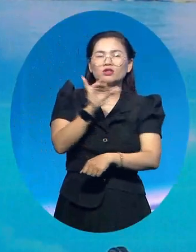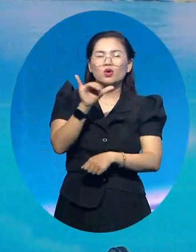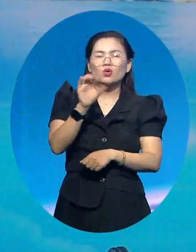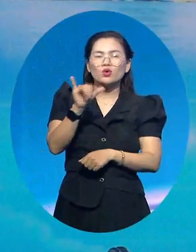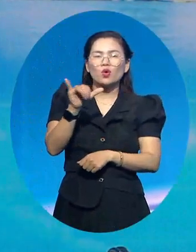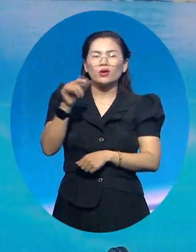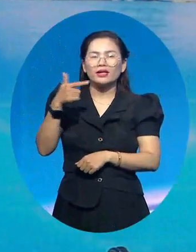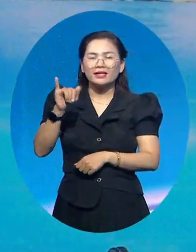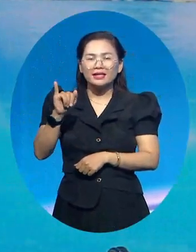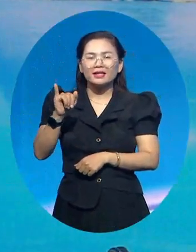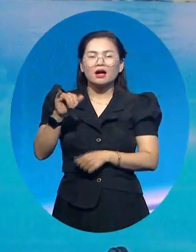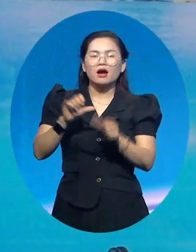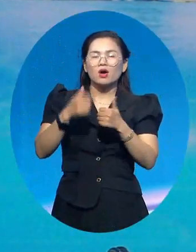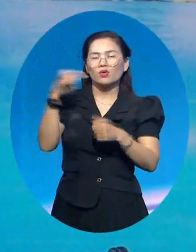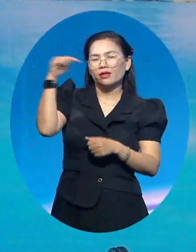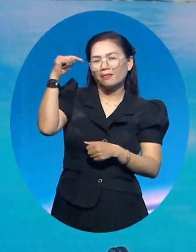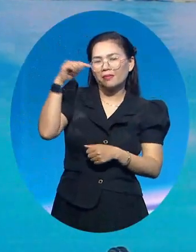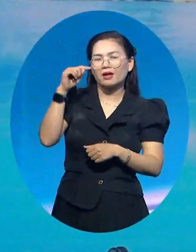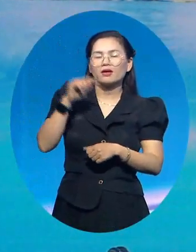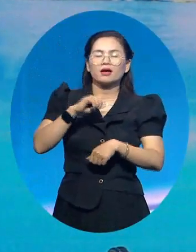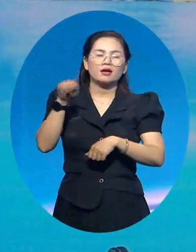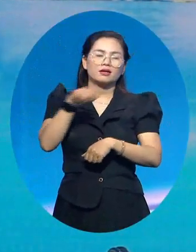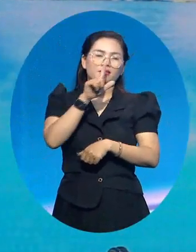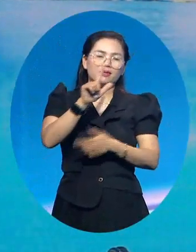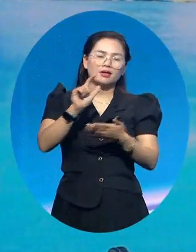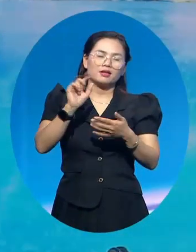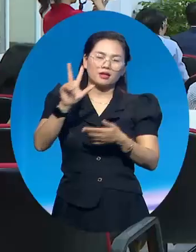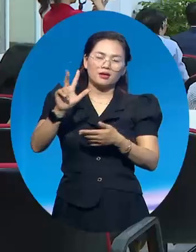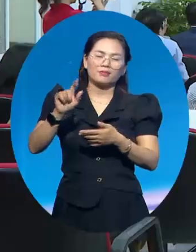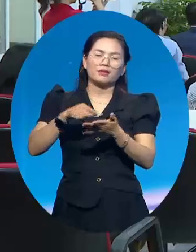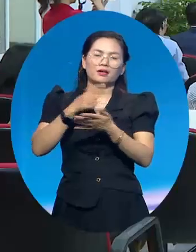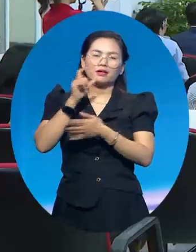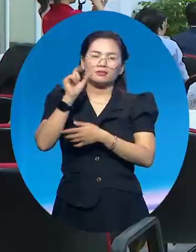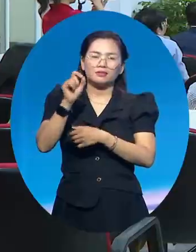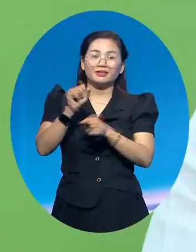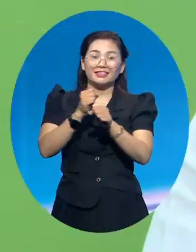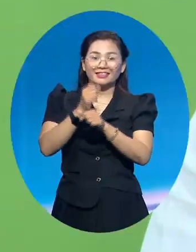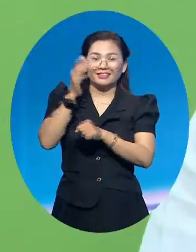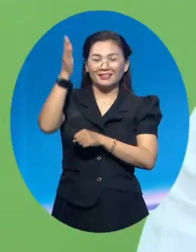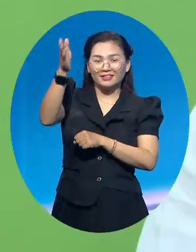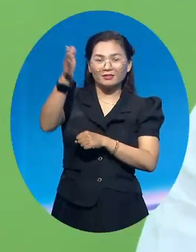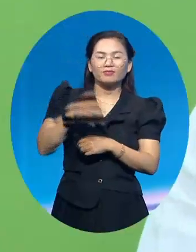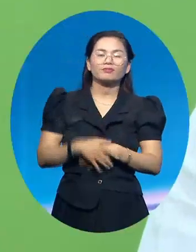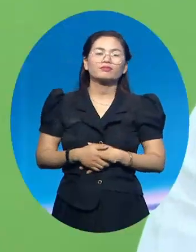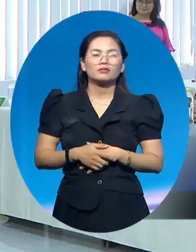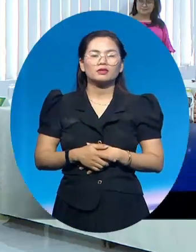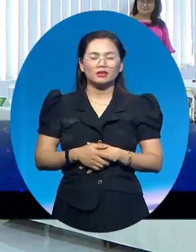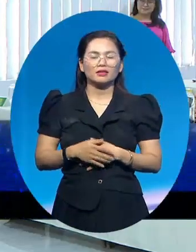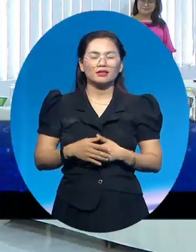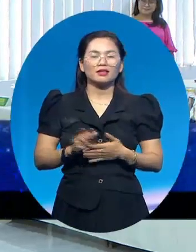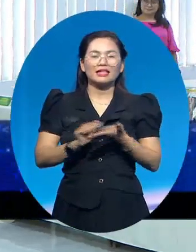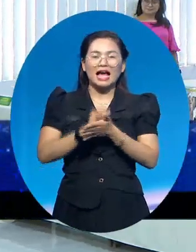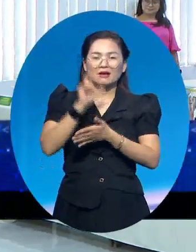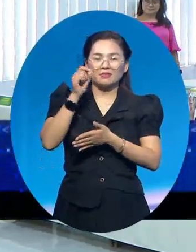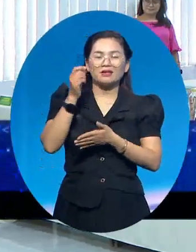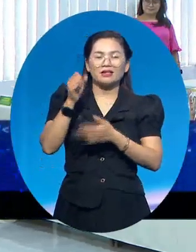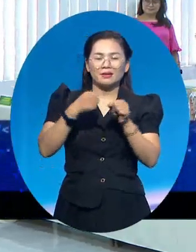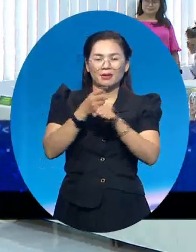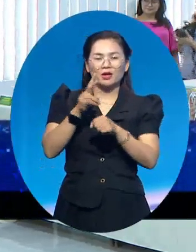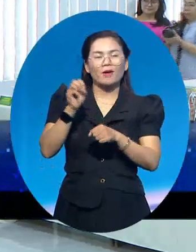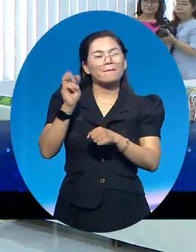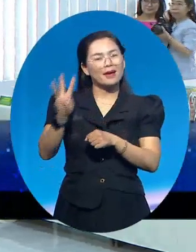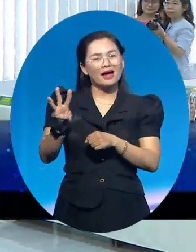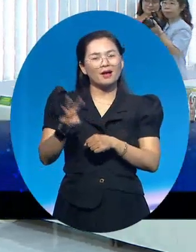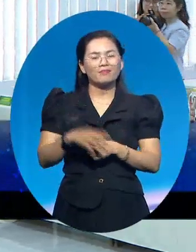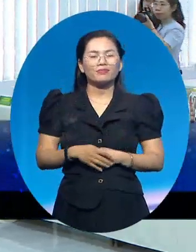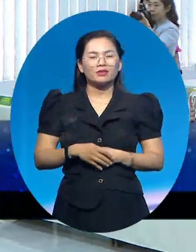Keyaki Namiki Tokyo, Nhật Bản vào ngày 7-8 tháng 10 tới đây. Với chủ đề vị ngon hòa quyện, tận hưởng và khám phá văn hóa